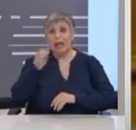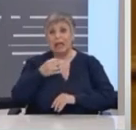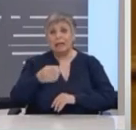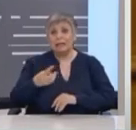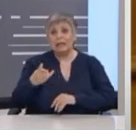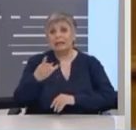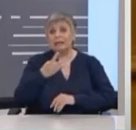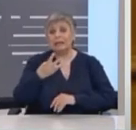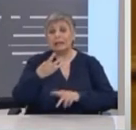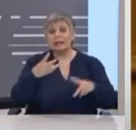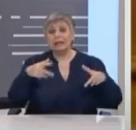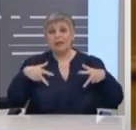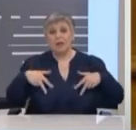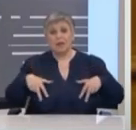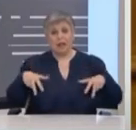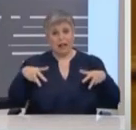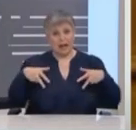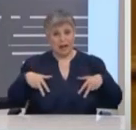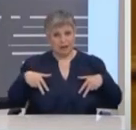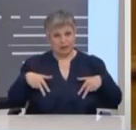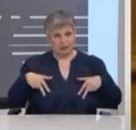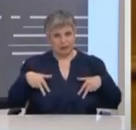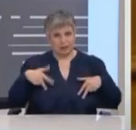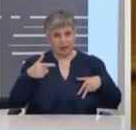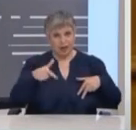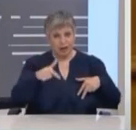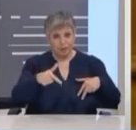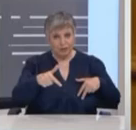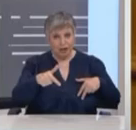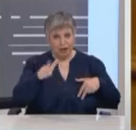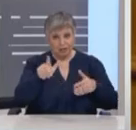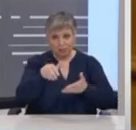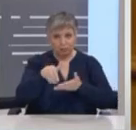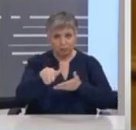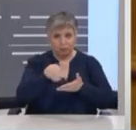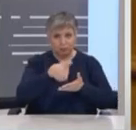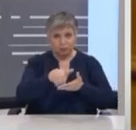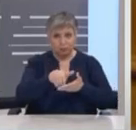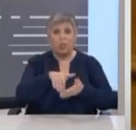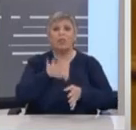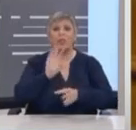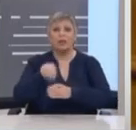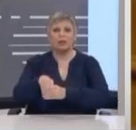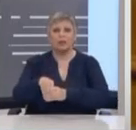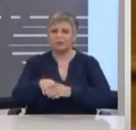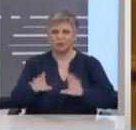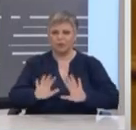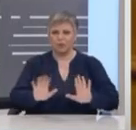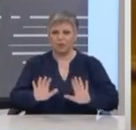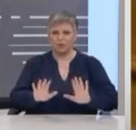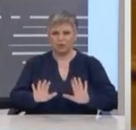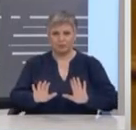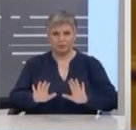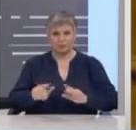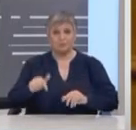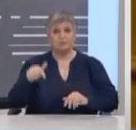εγγυήσεων και του παρεμβατικού δικαιώματος της Τουρκίας. Και θέλω επίσης να σας υπενθυμίσω ότι το